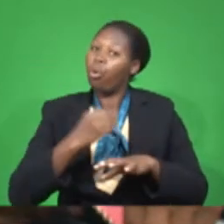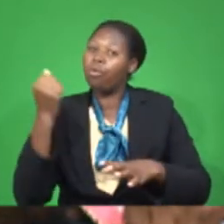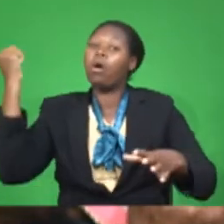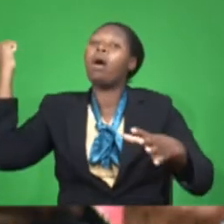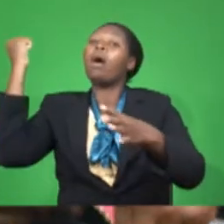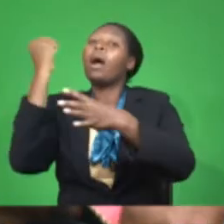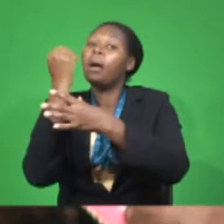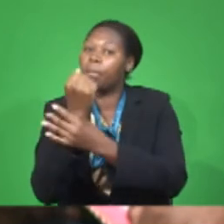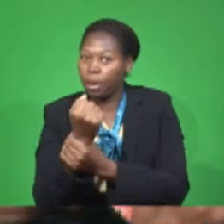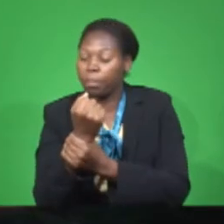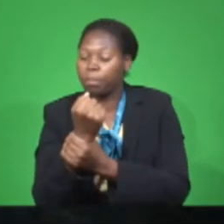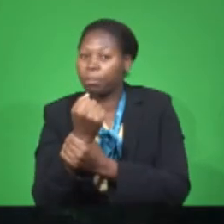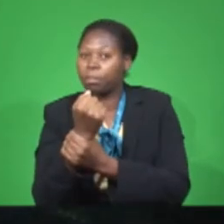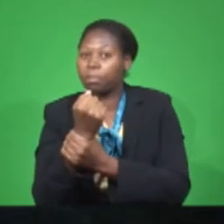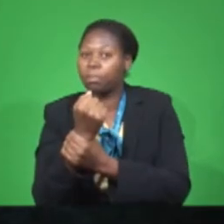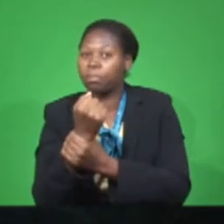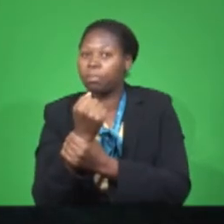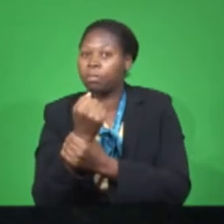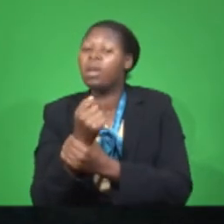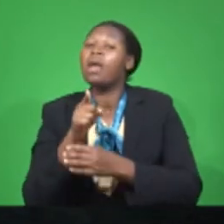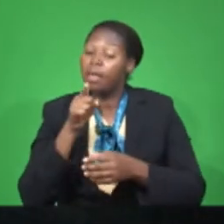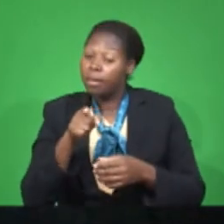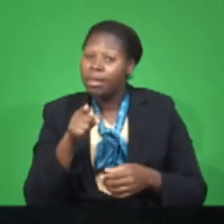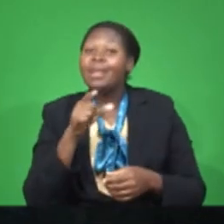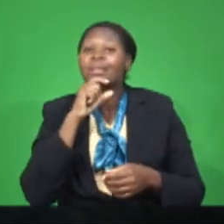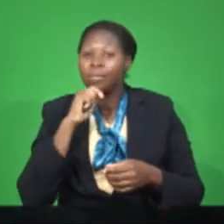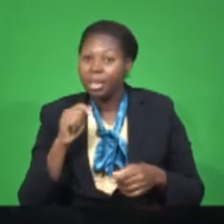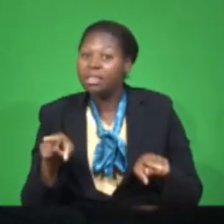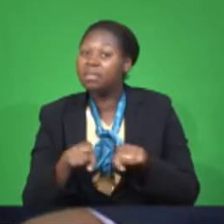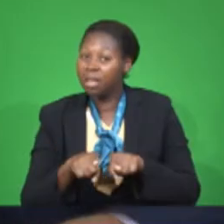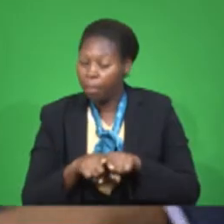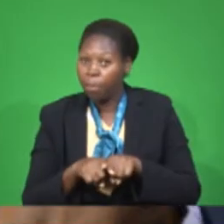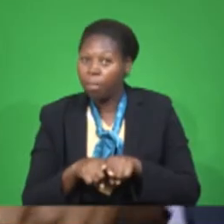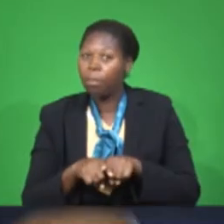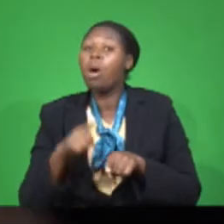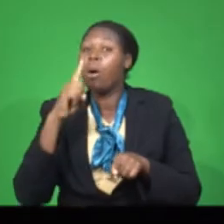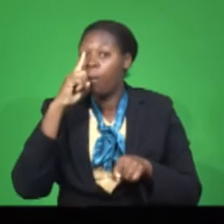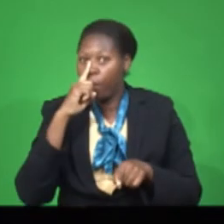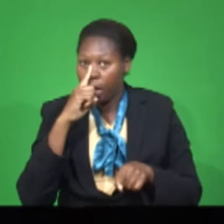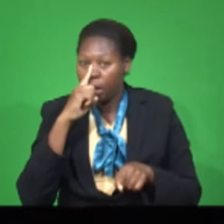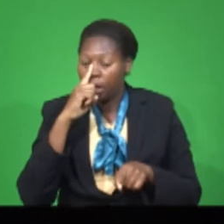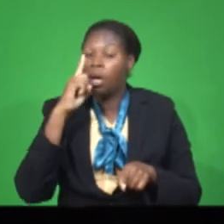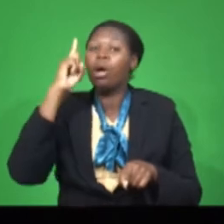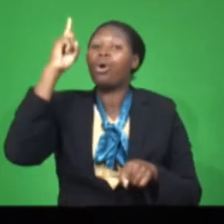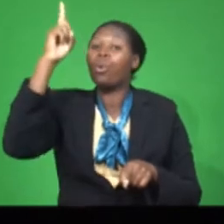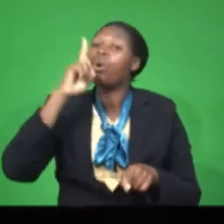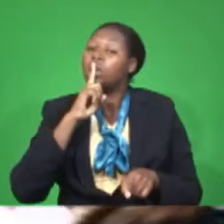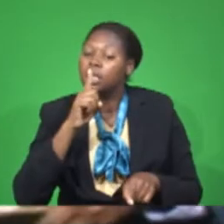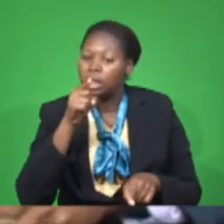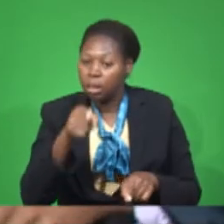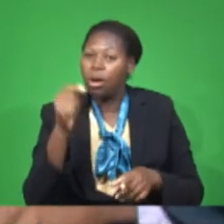upi. Ndiye uya wokuti audzwa naMwari kunzi uchaita baba worudzi rukuruka. Yeah. Vozogara pasi voita madhira avo